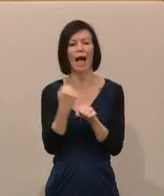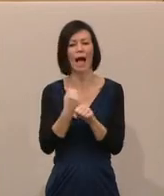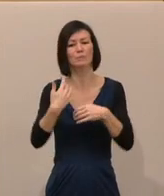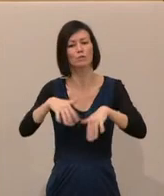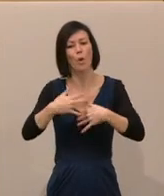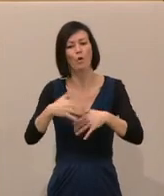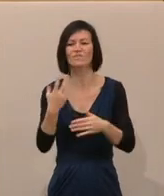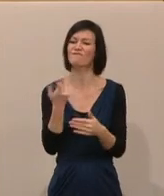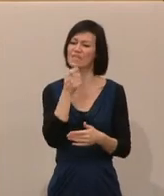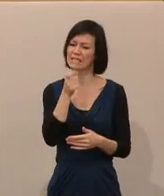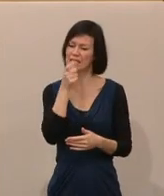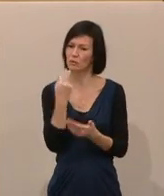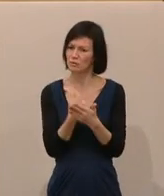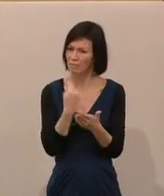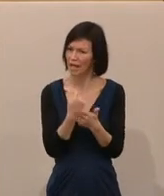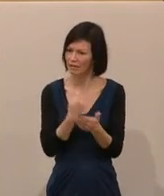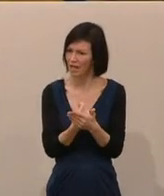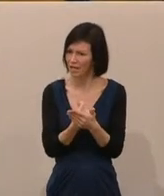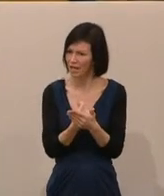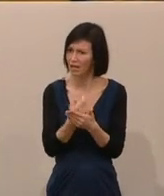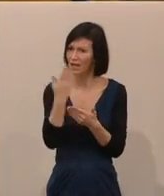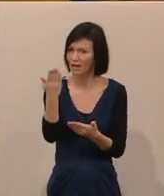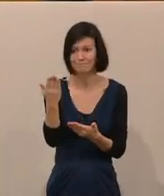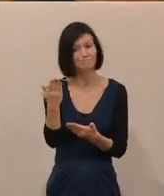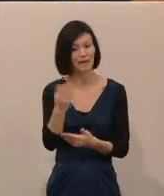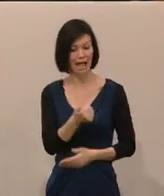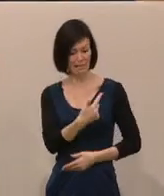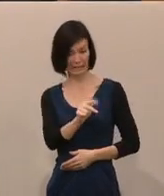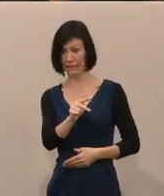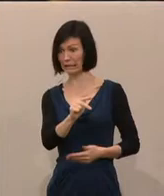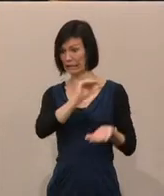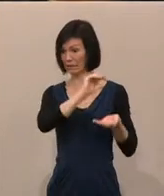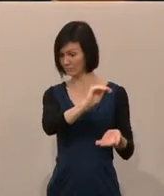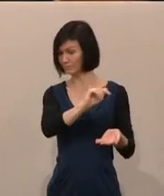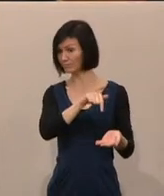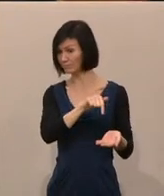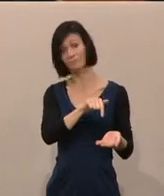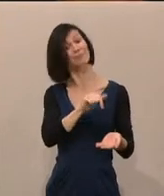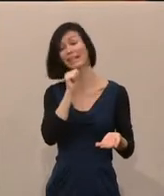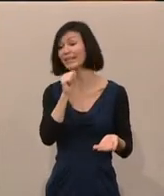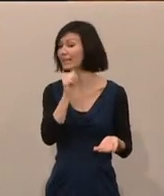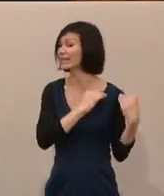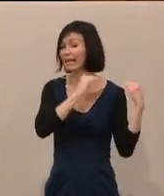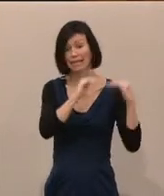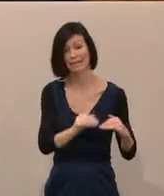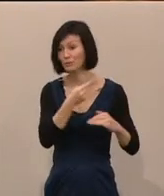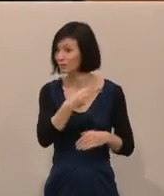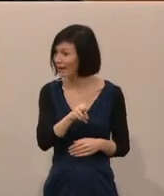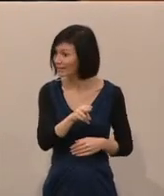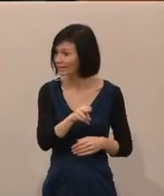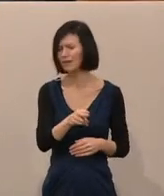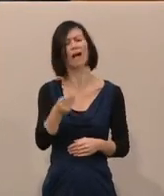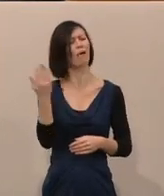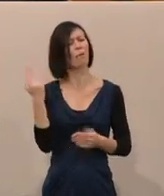Arbeitslosenversicherungsbeiträge. Nein, Herr Kanzler, das untere Einkommensdrittel wird dadurch weitgehend nicht entlastet. Das, was Sie